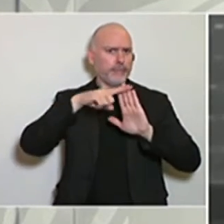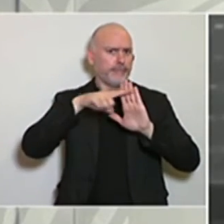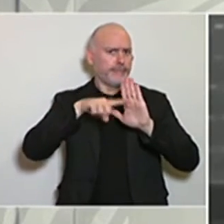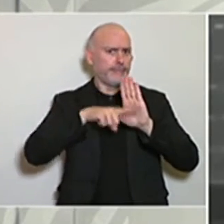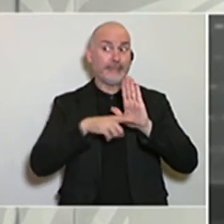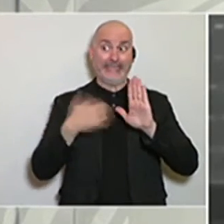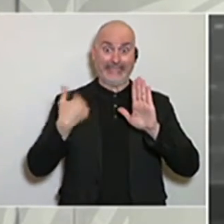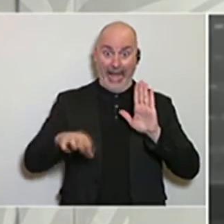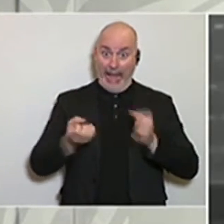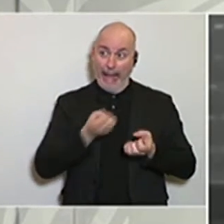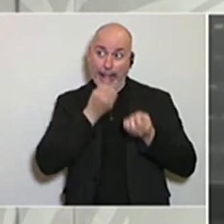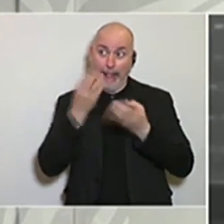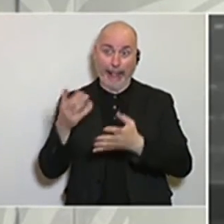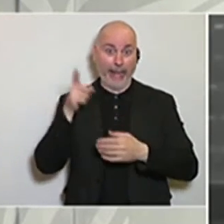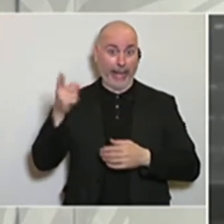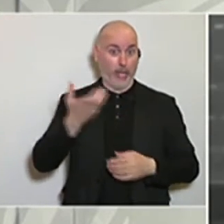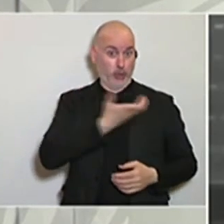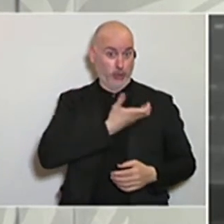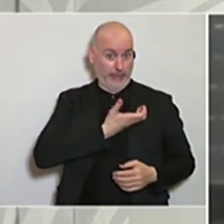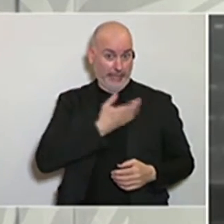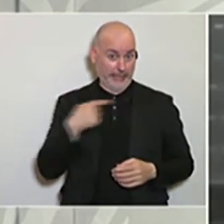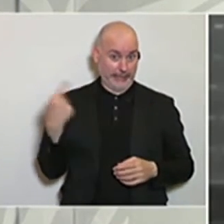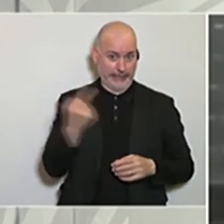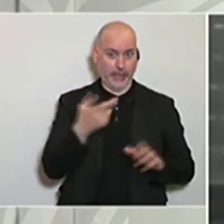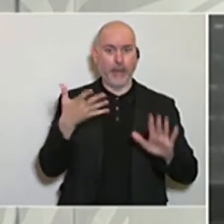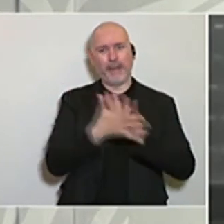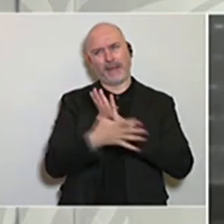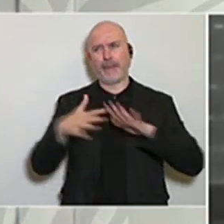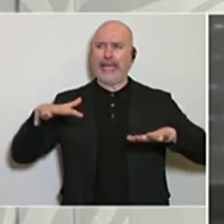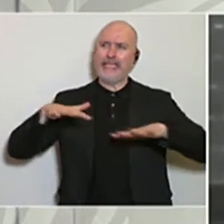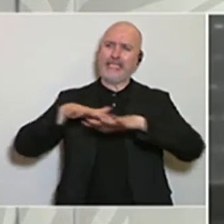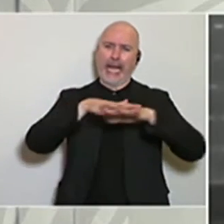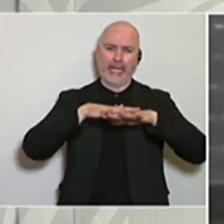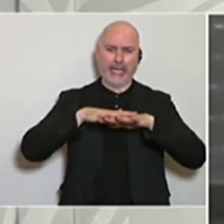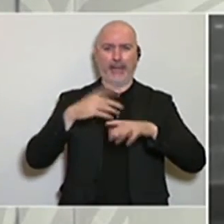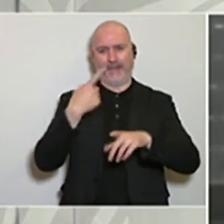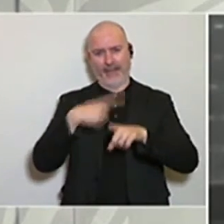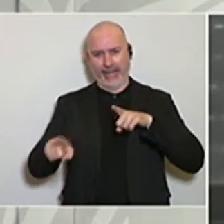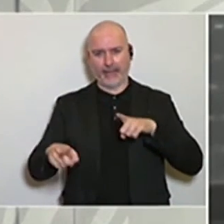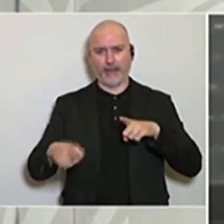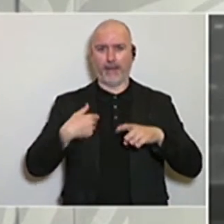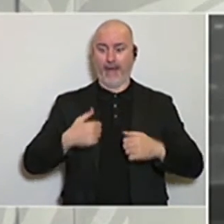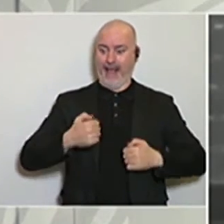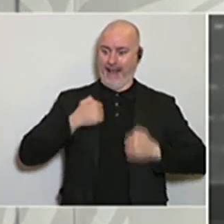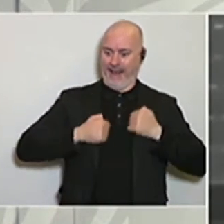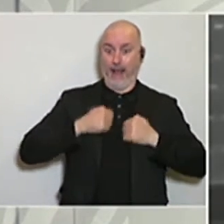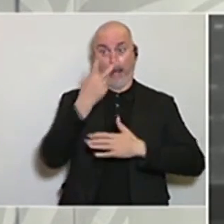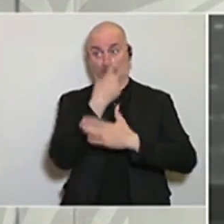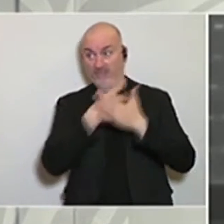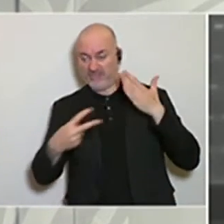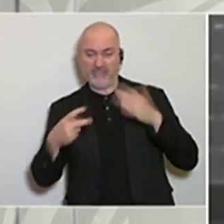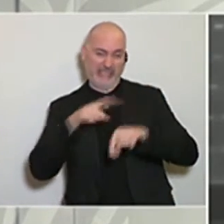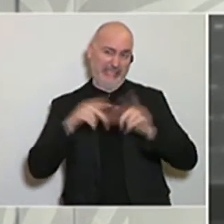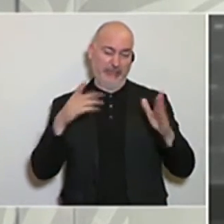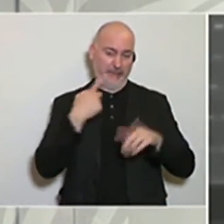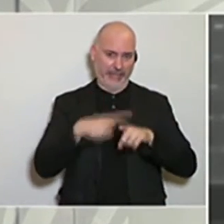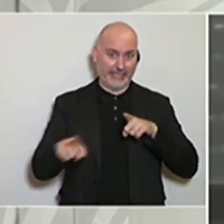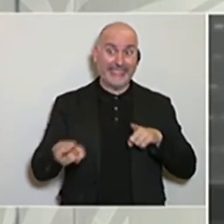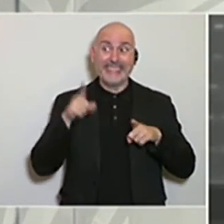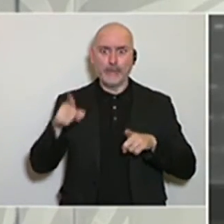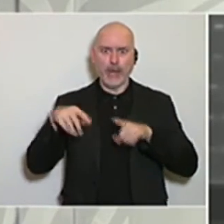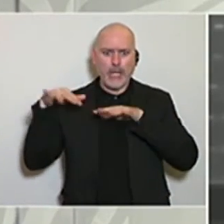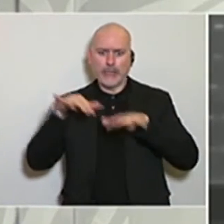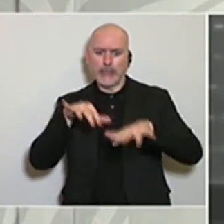als ajuntaments, donat doncs, que les fases són diferents i el poder-se banyar també arribarà en temps diferents, de com regular aquest